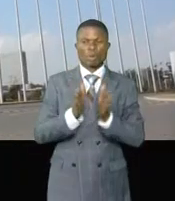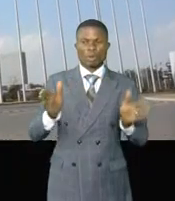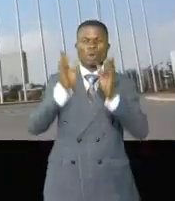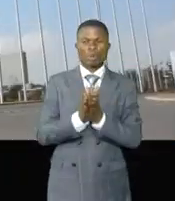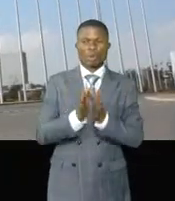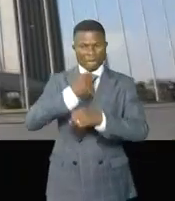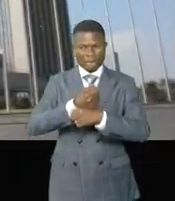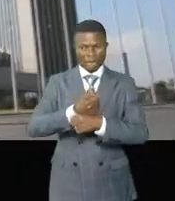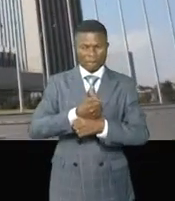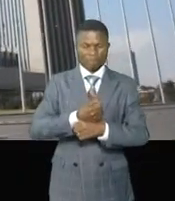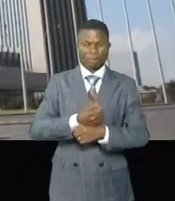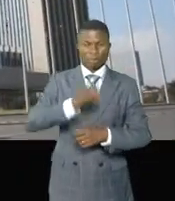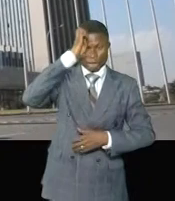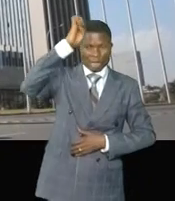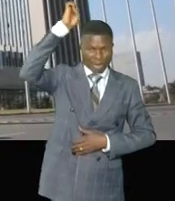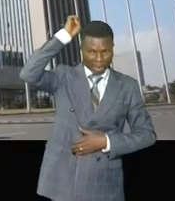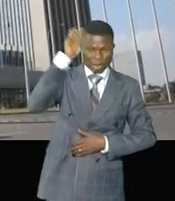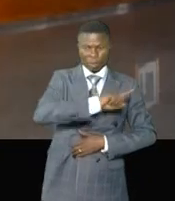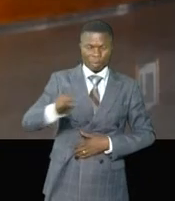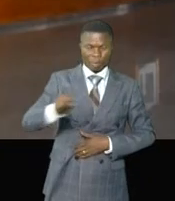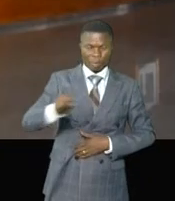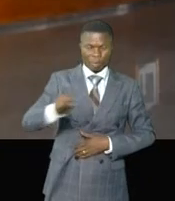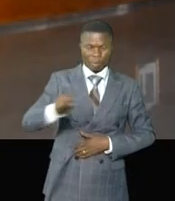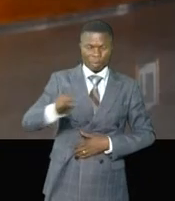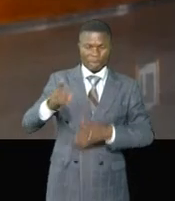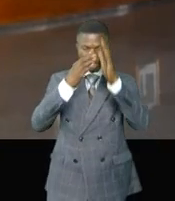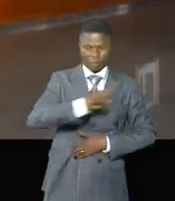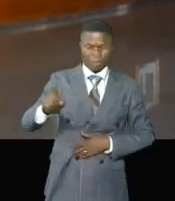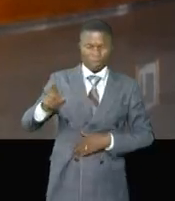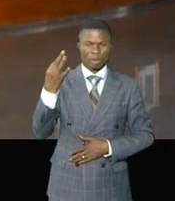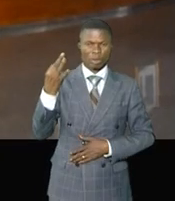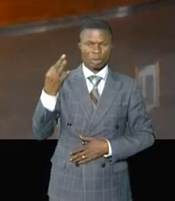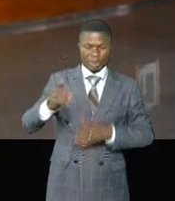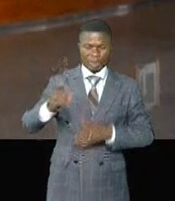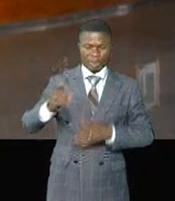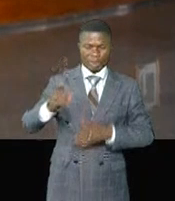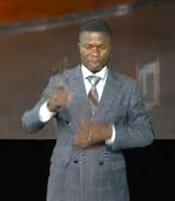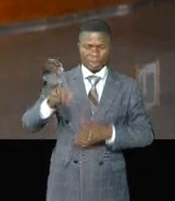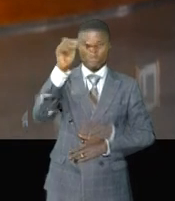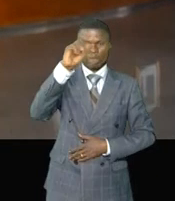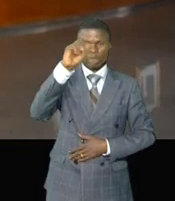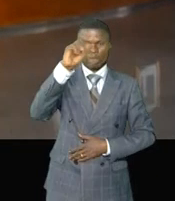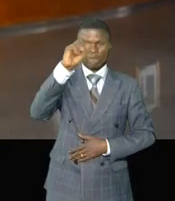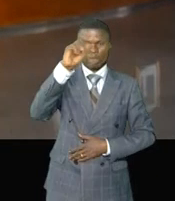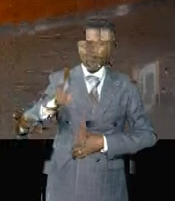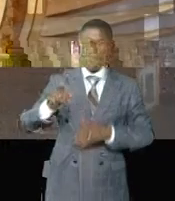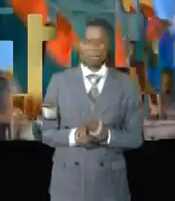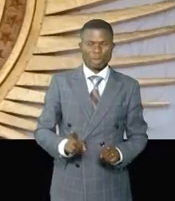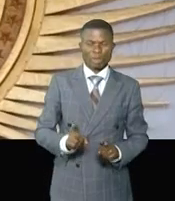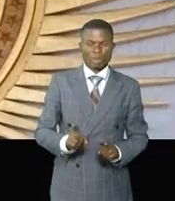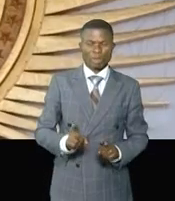Rezo à Addis Abeba en Éthiopie en 1960, les 32 États africains avaient accédé